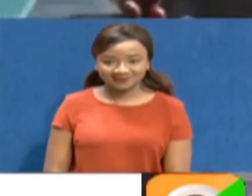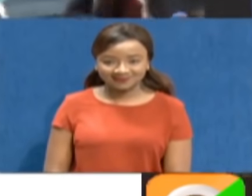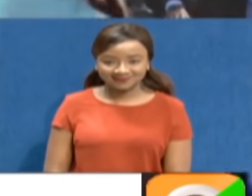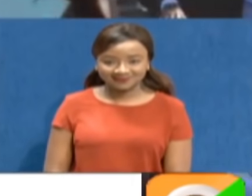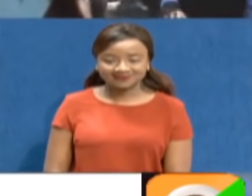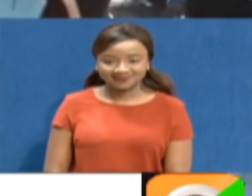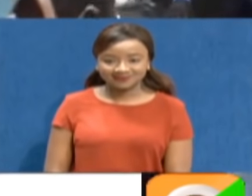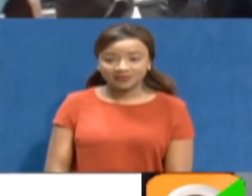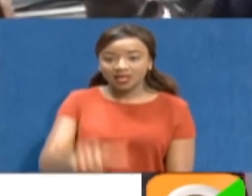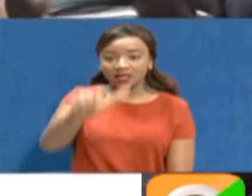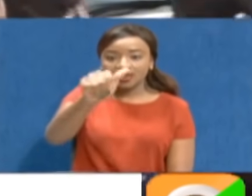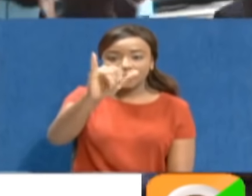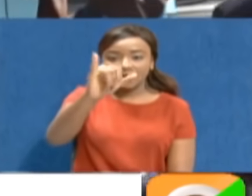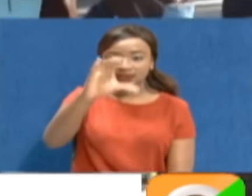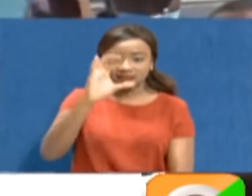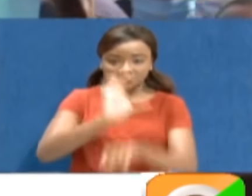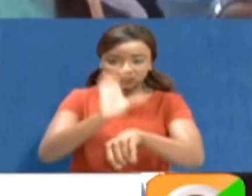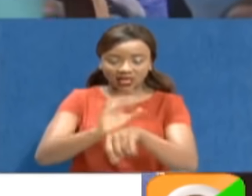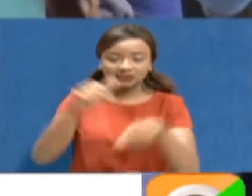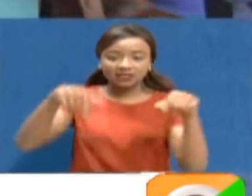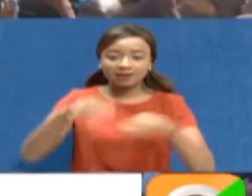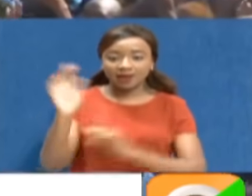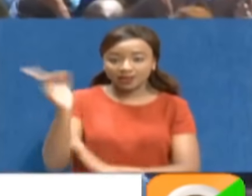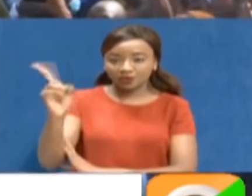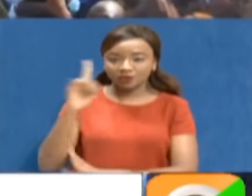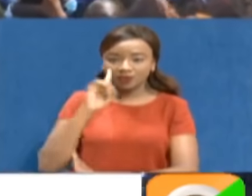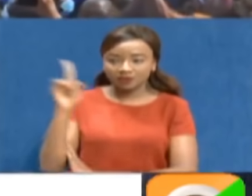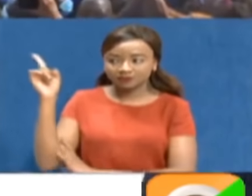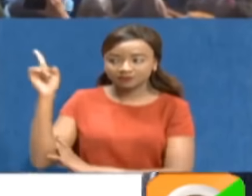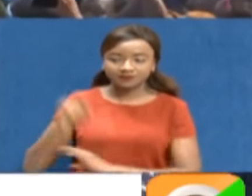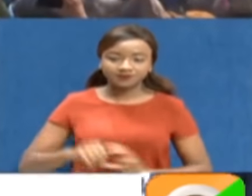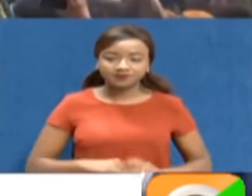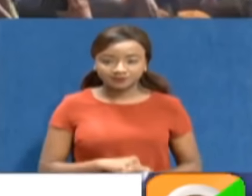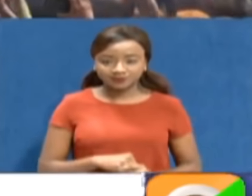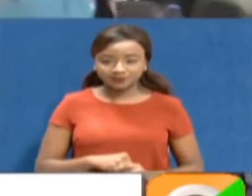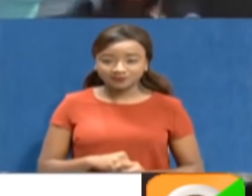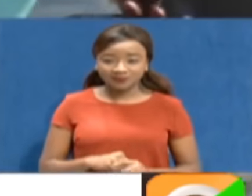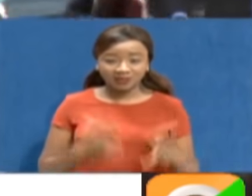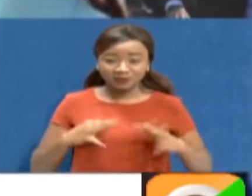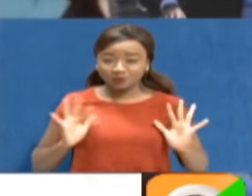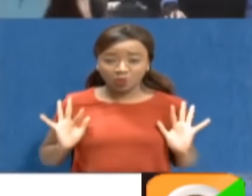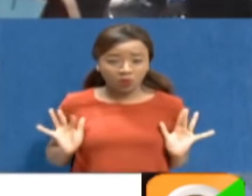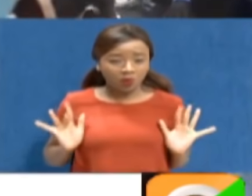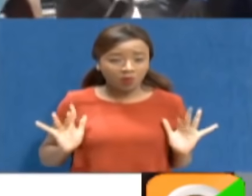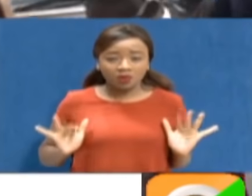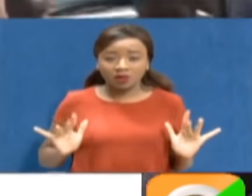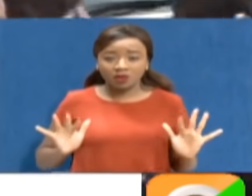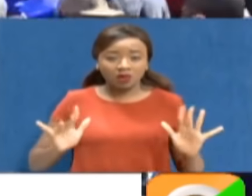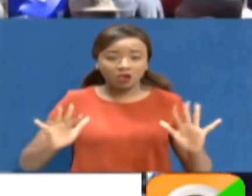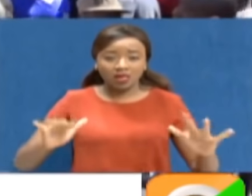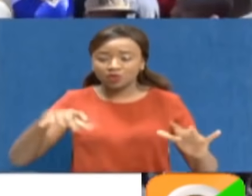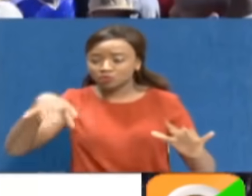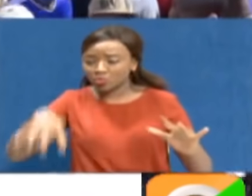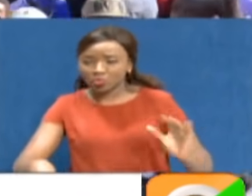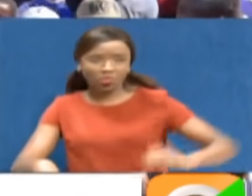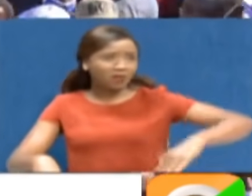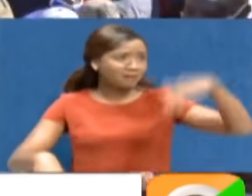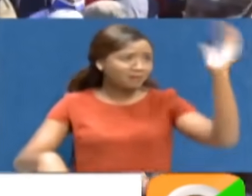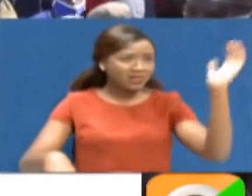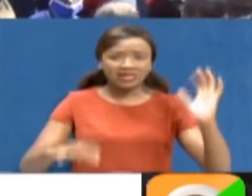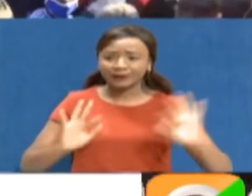Nje ya kanisa la AIC Pipeline hapa jijini Nairobi, umati wa watu, wakubwa kwa